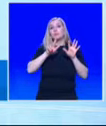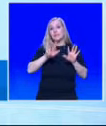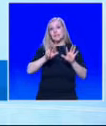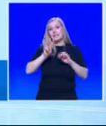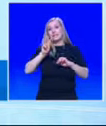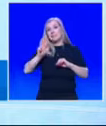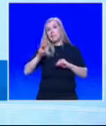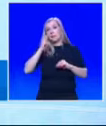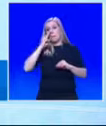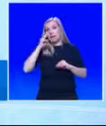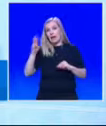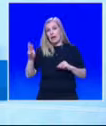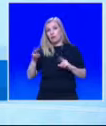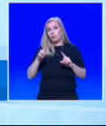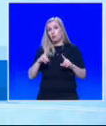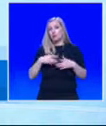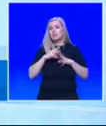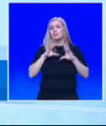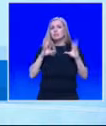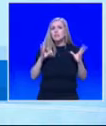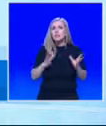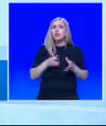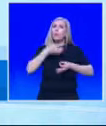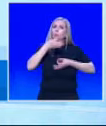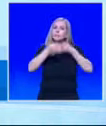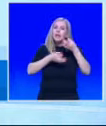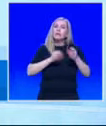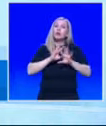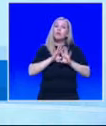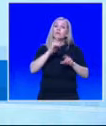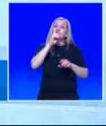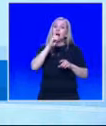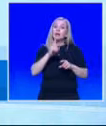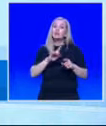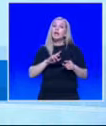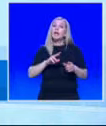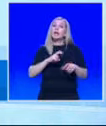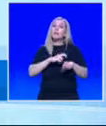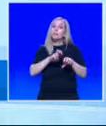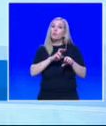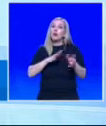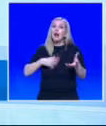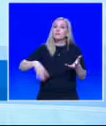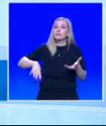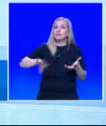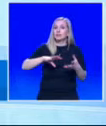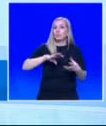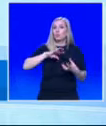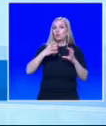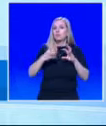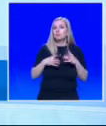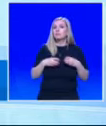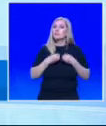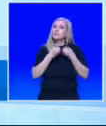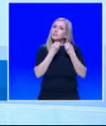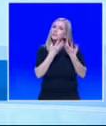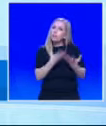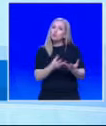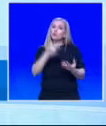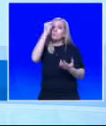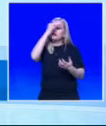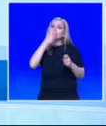при условие, че всички се кълнат. Колко важна е демографската политика? Как искаме да дадем шанс на българите да имат деца,